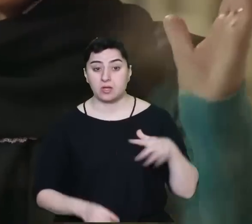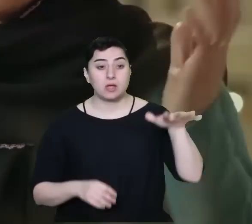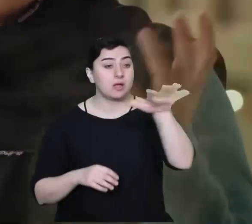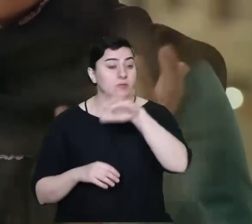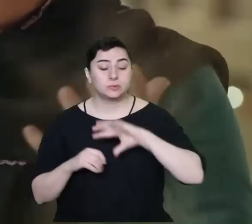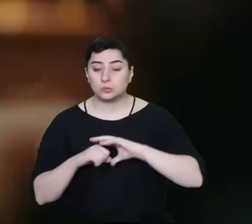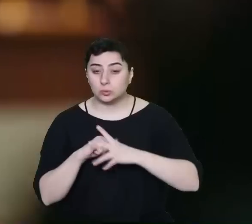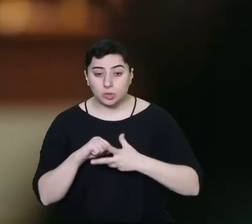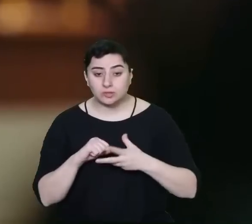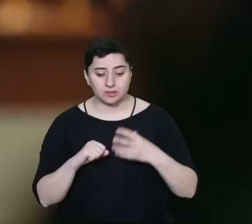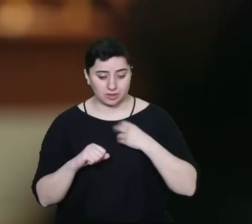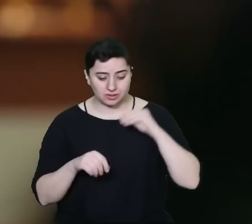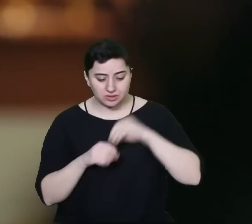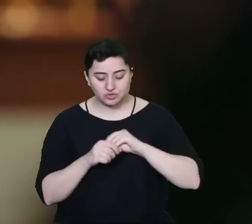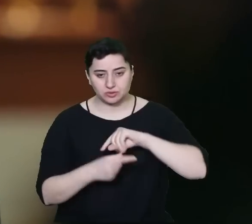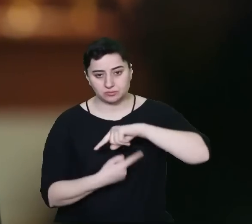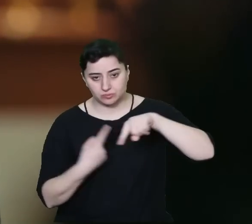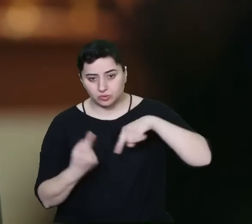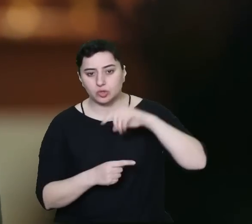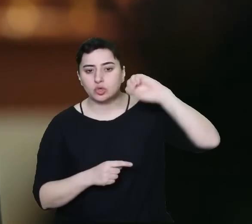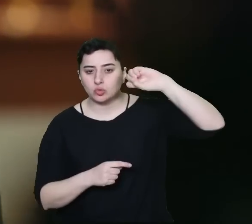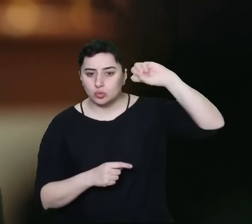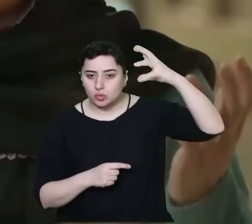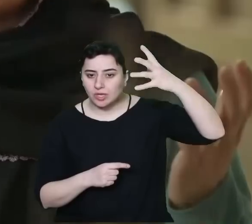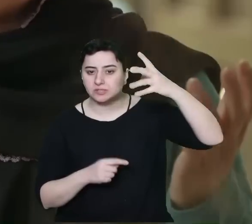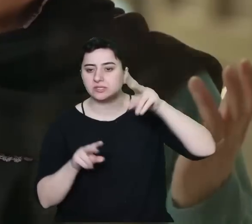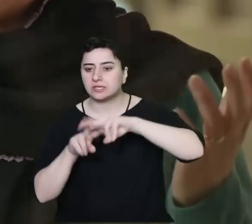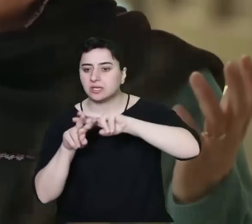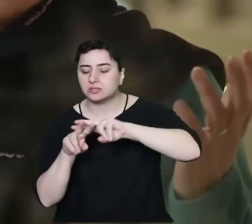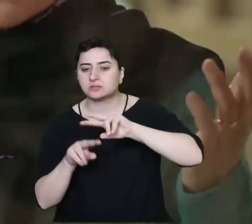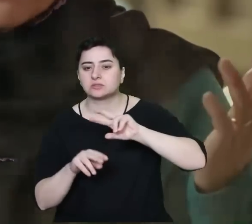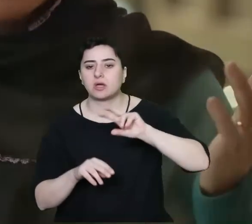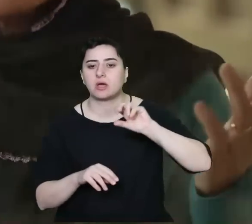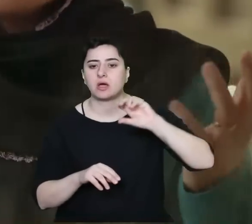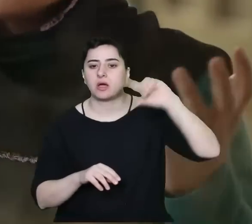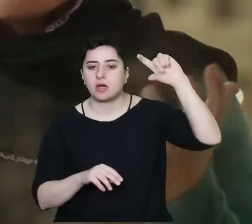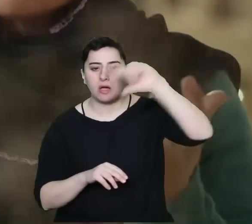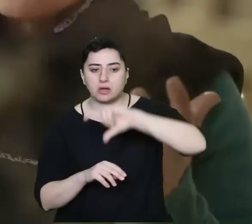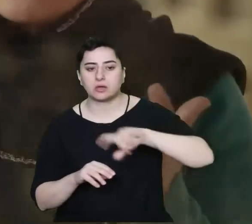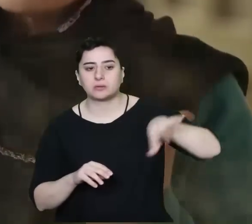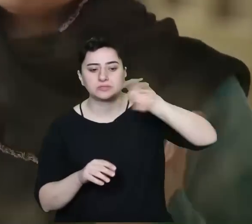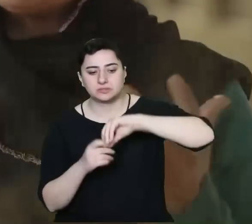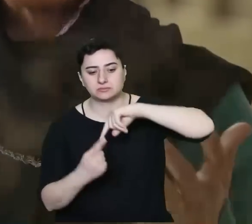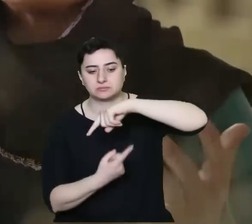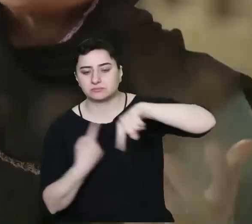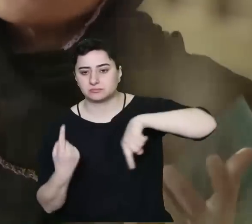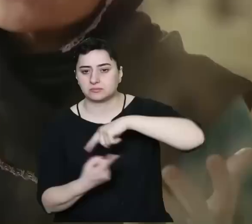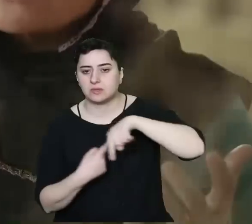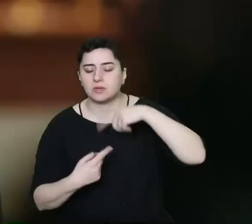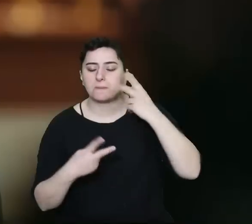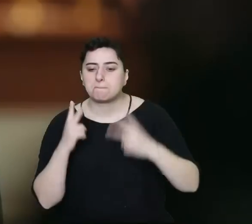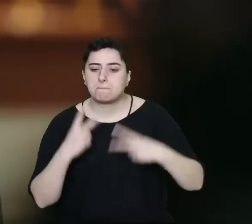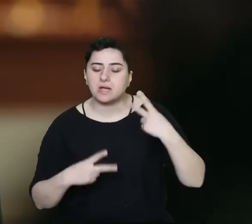Alemde her şey kendi etrafında döner ya. Güneş, yıldız, ay. İşte bunlar kendi etrafında dönerken bazı